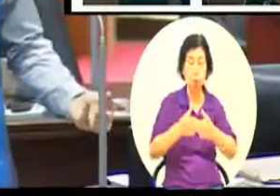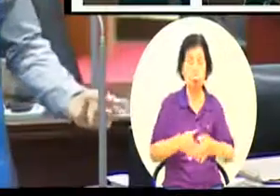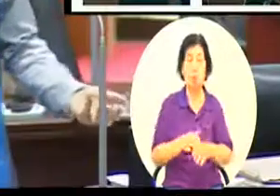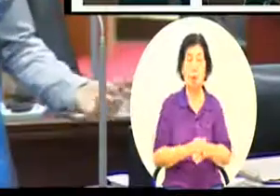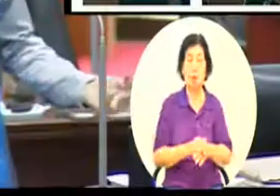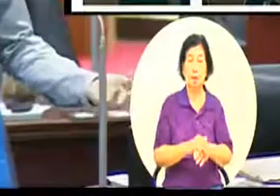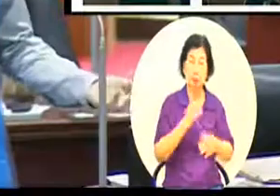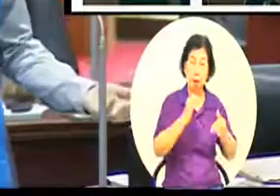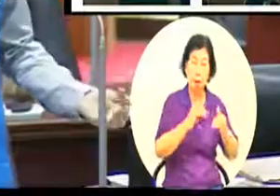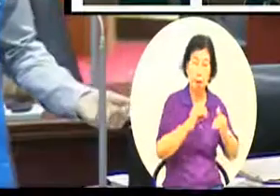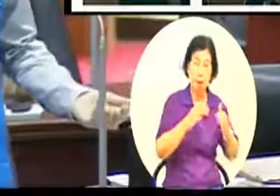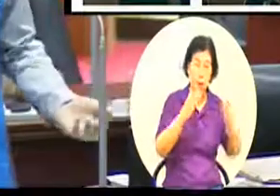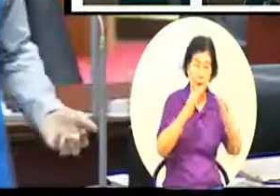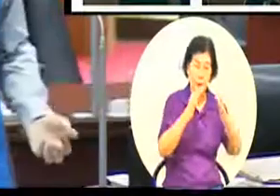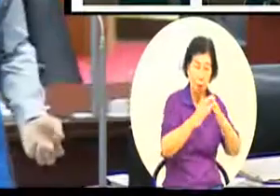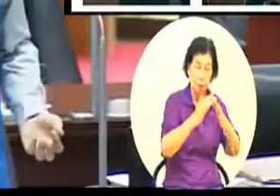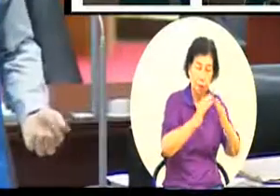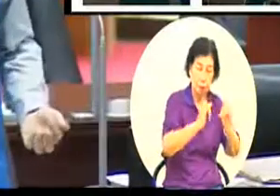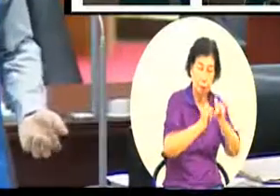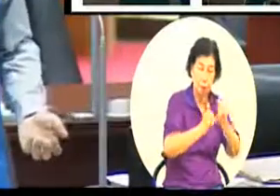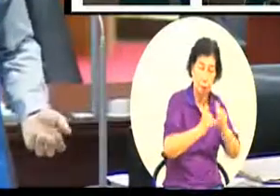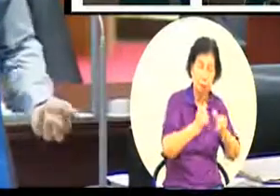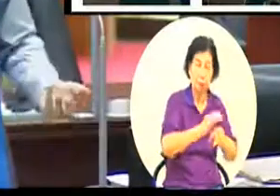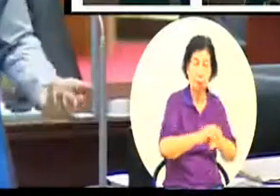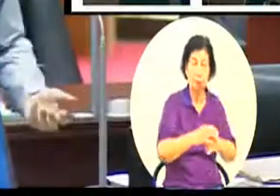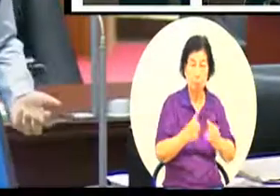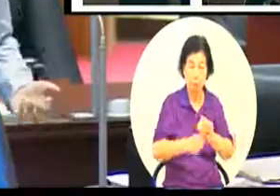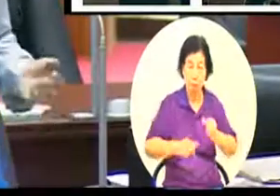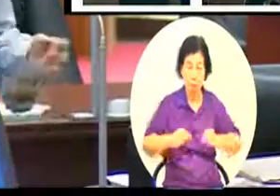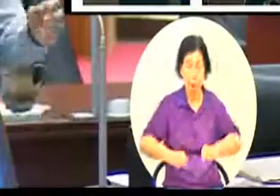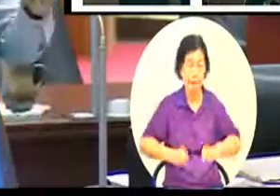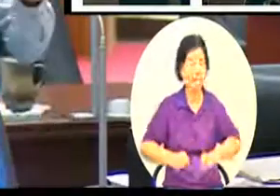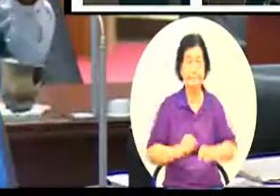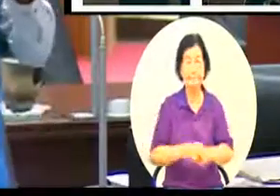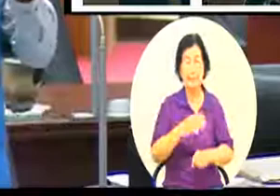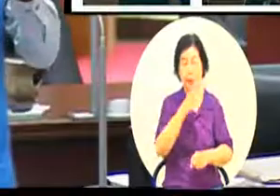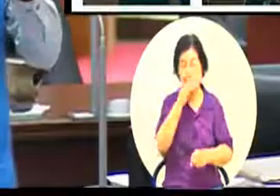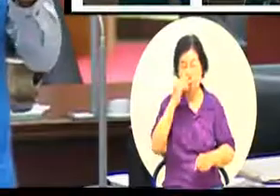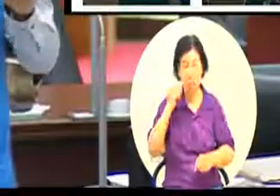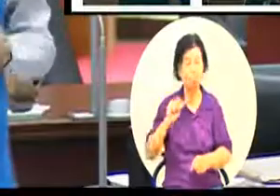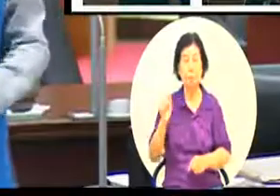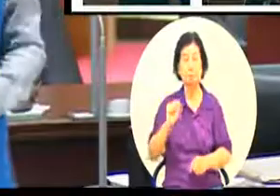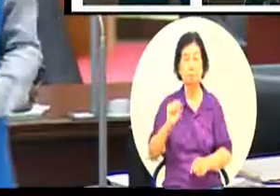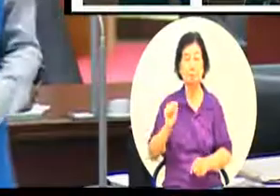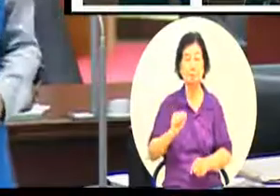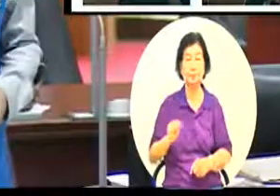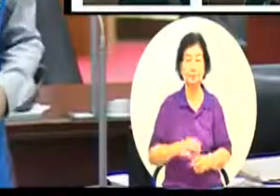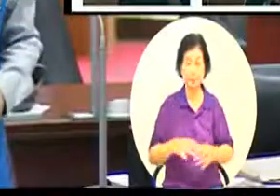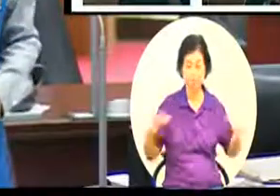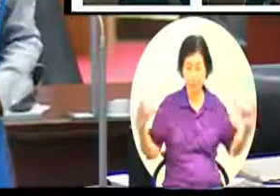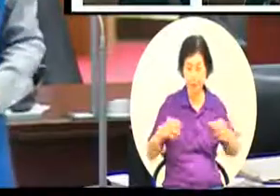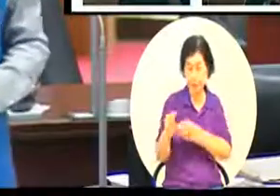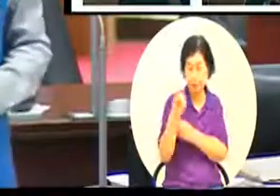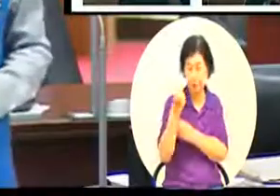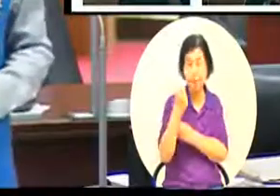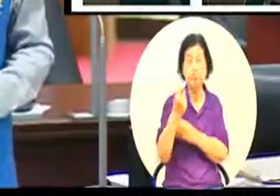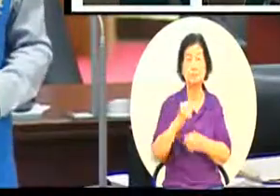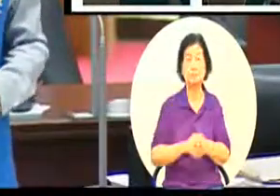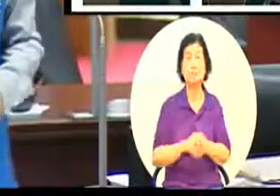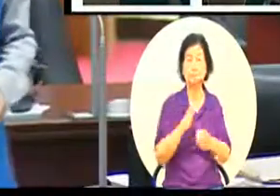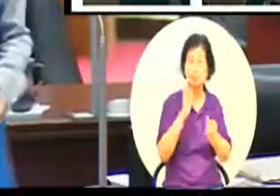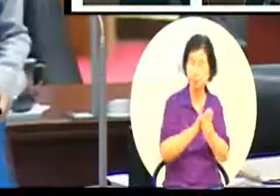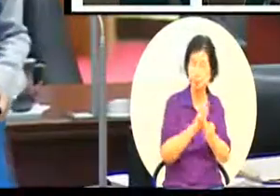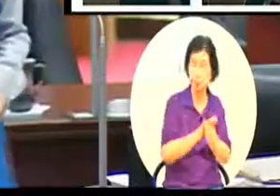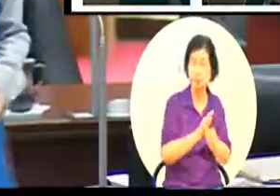一个生命当开玩笑嘛。对对，所以我们是要共同努力，让我们高雄市更好，不是